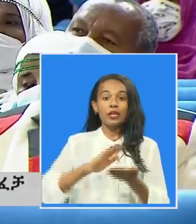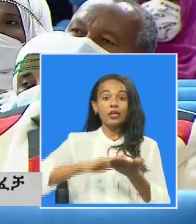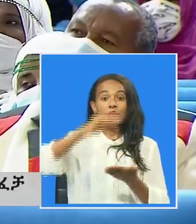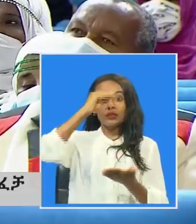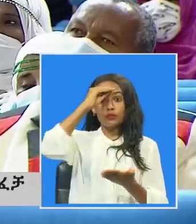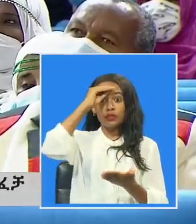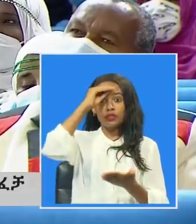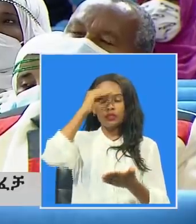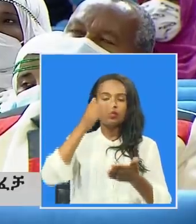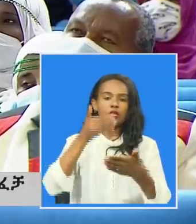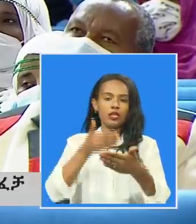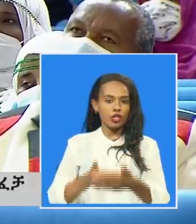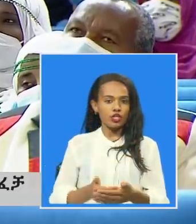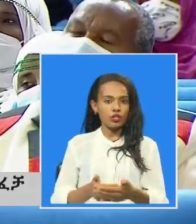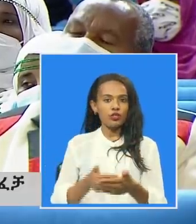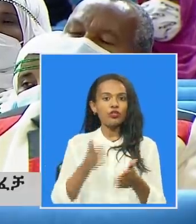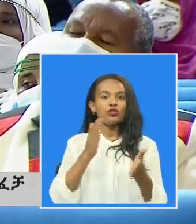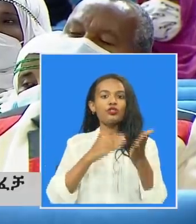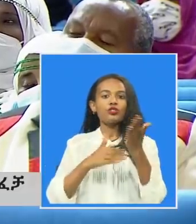ትምህርት ተደራሽነት